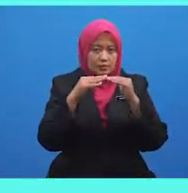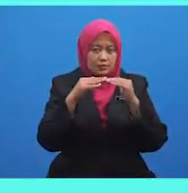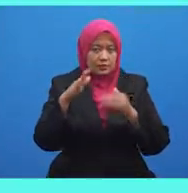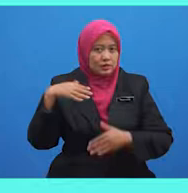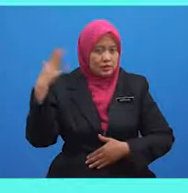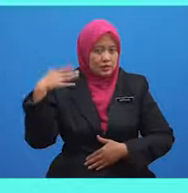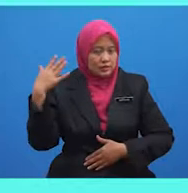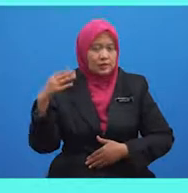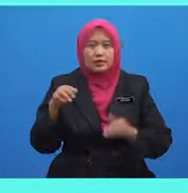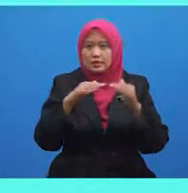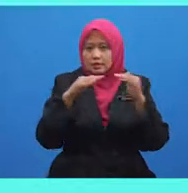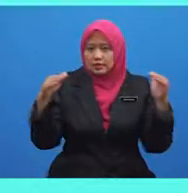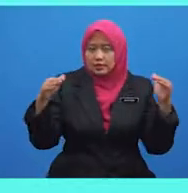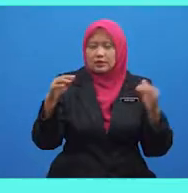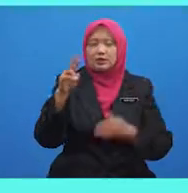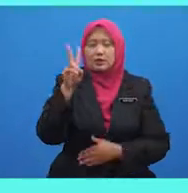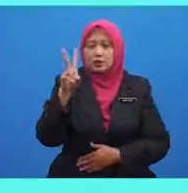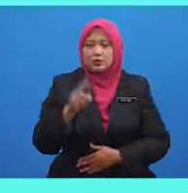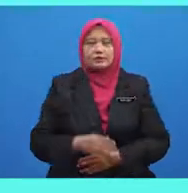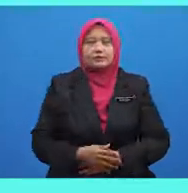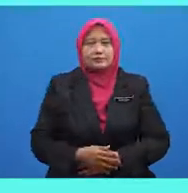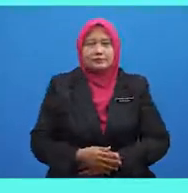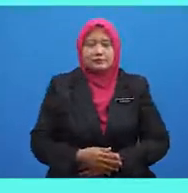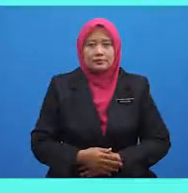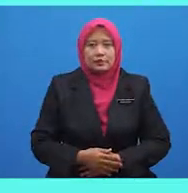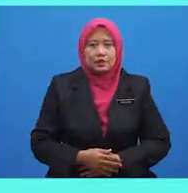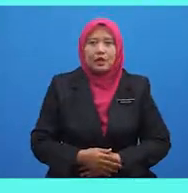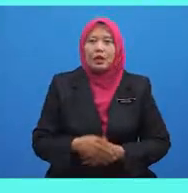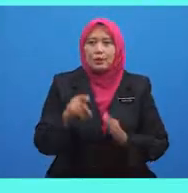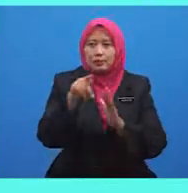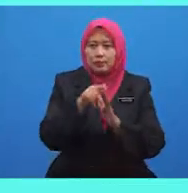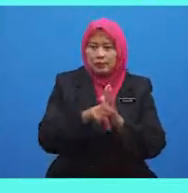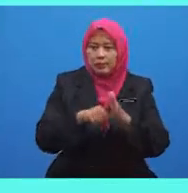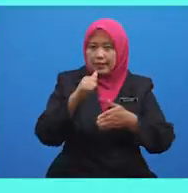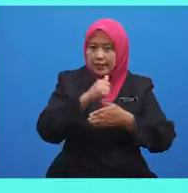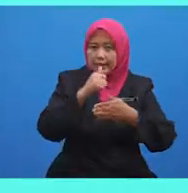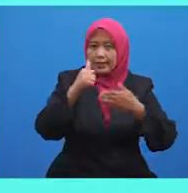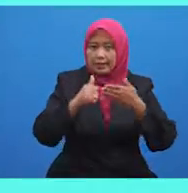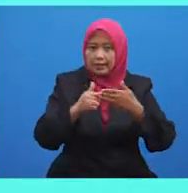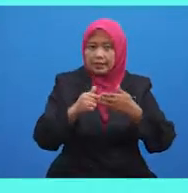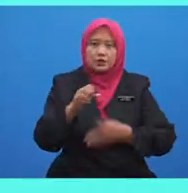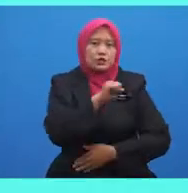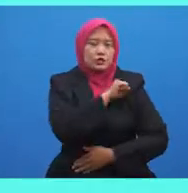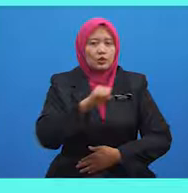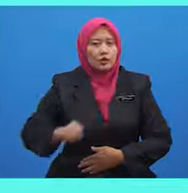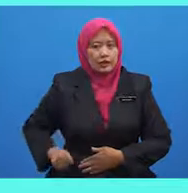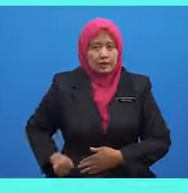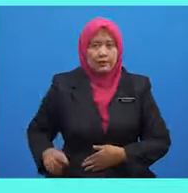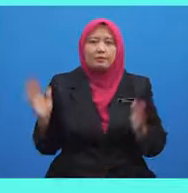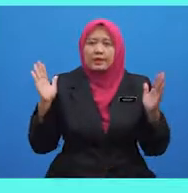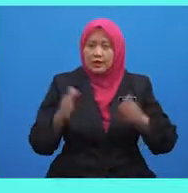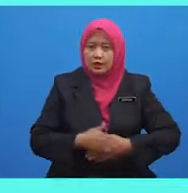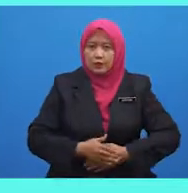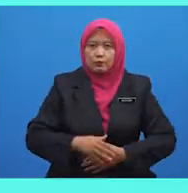5 topik 5.3 pengakhiran Kesultanan Melayu Melaka yang berpusat di Melaka